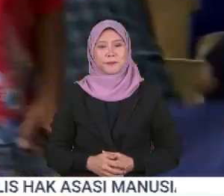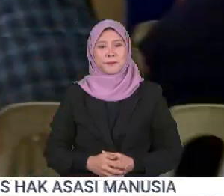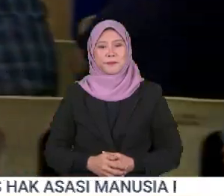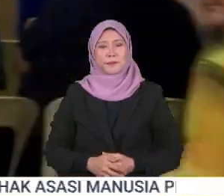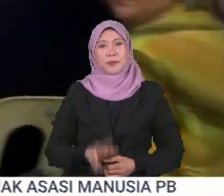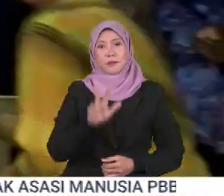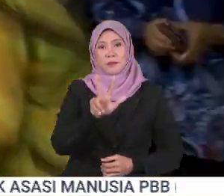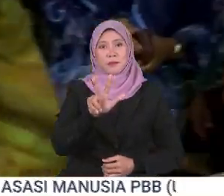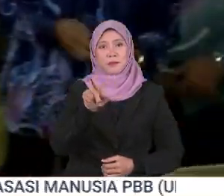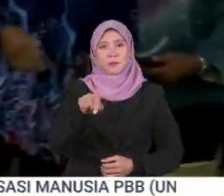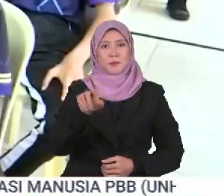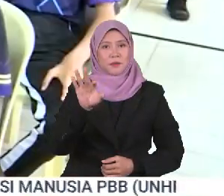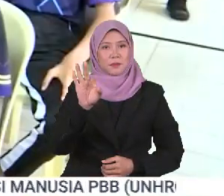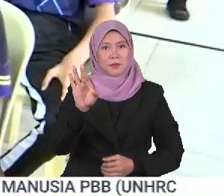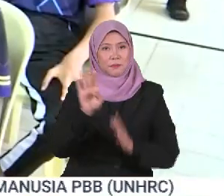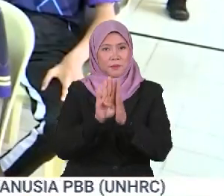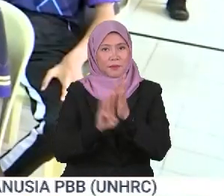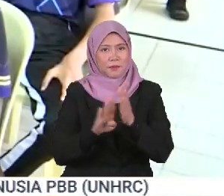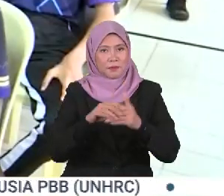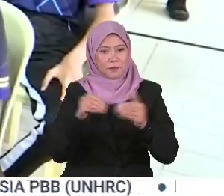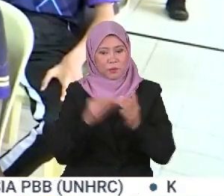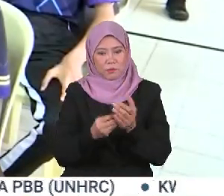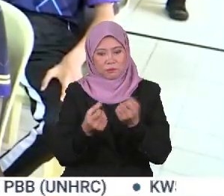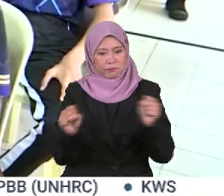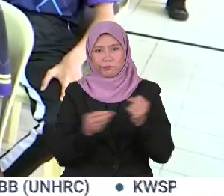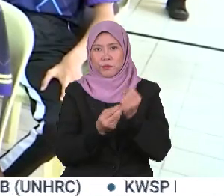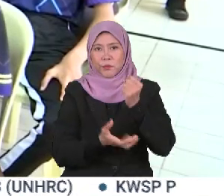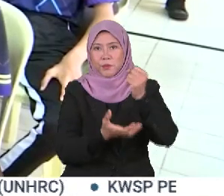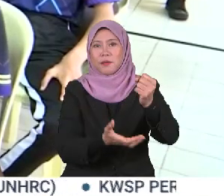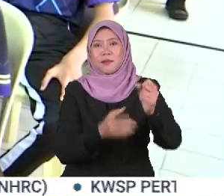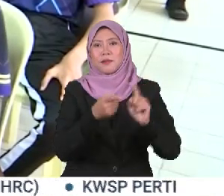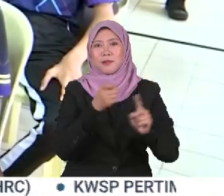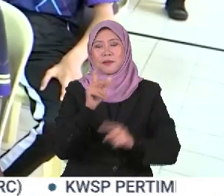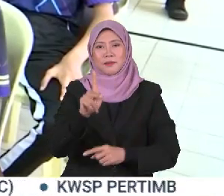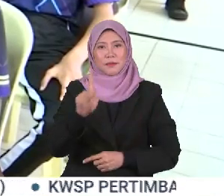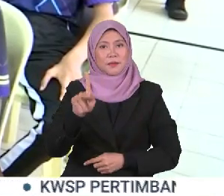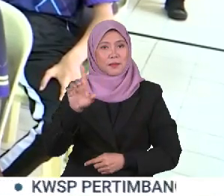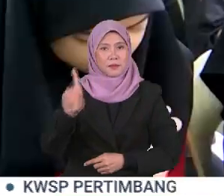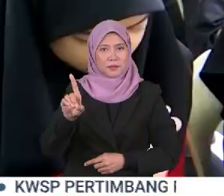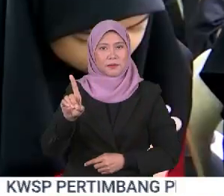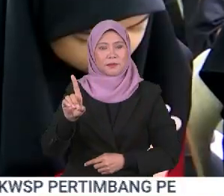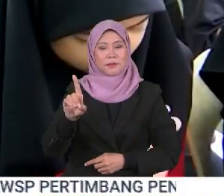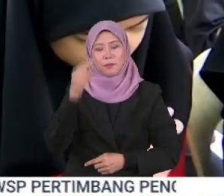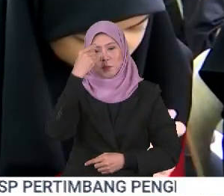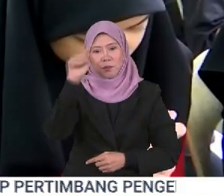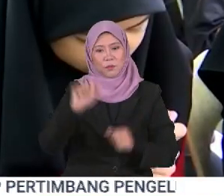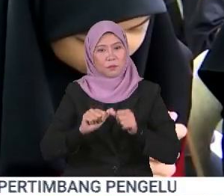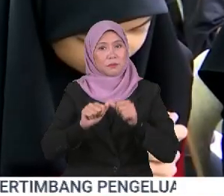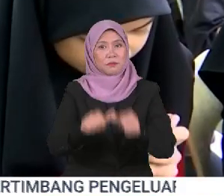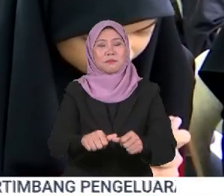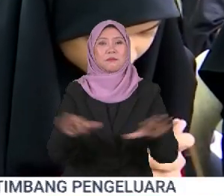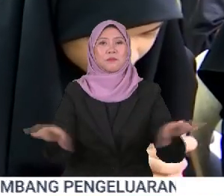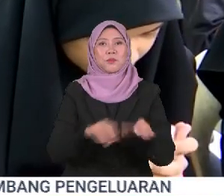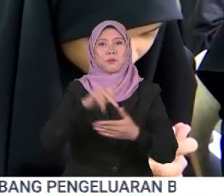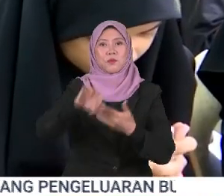Sebanyak 3.9 bilion ringgit diperuntukkan Kementerian Komunikasi dan Digital KKD bagi meneruskan